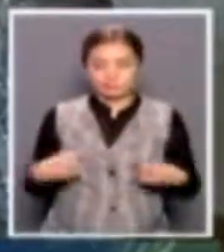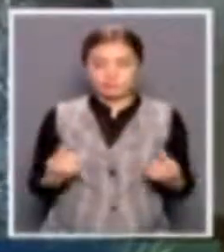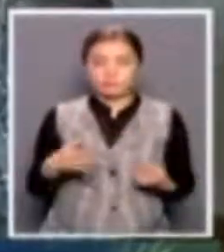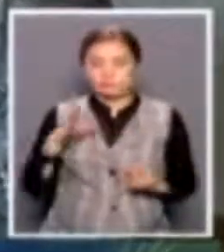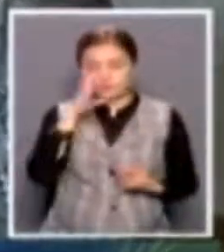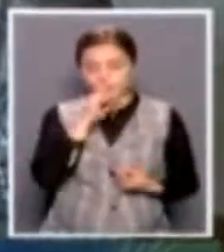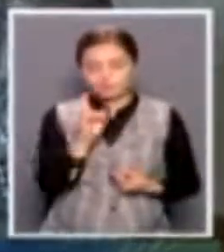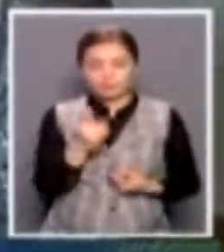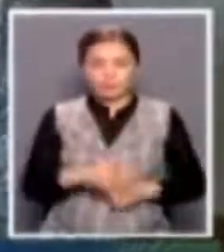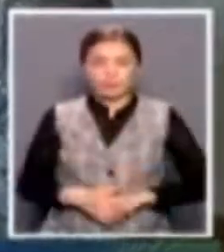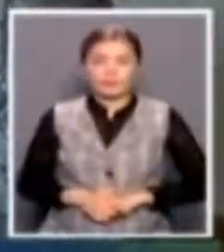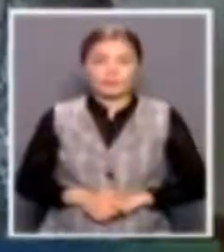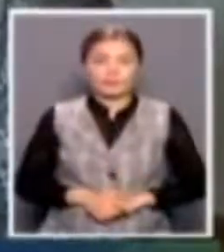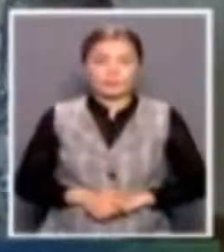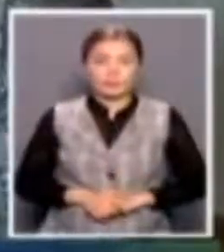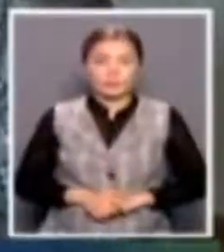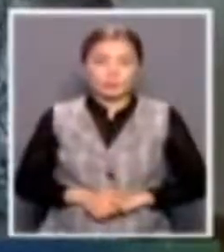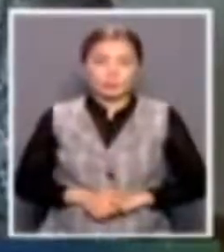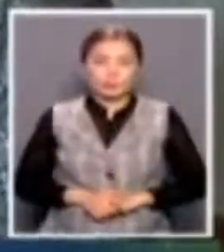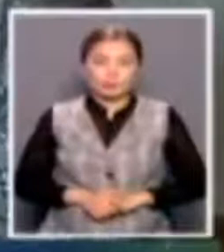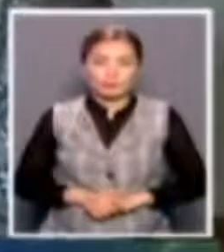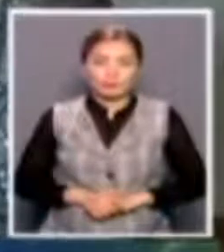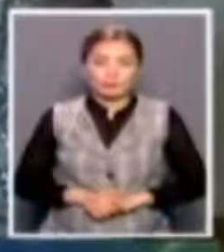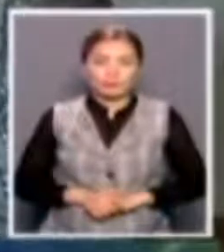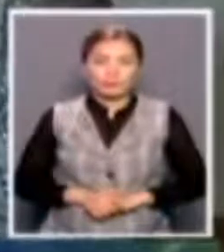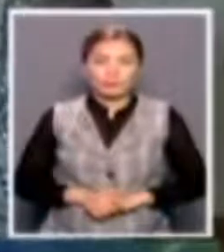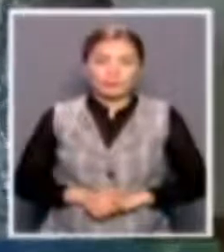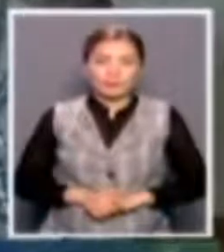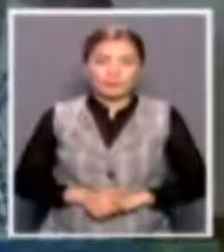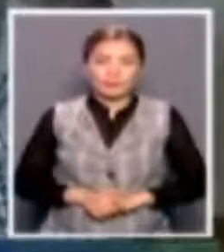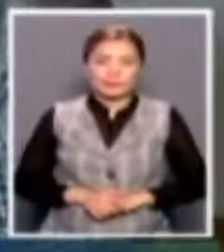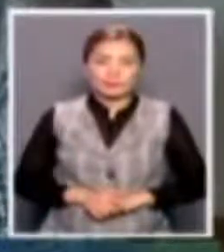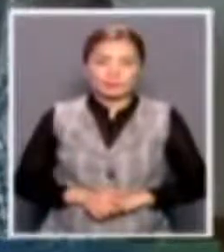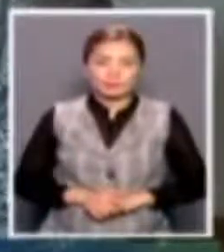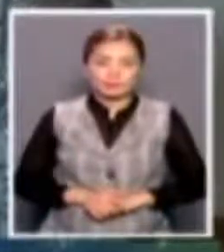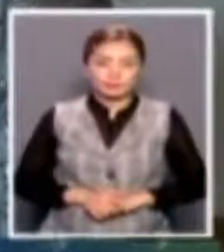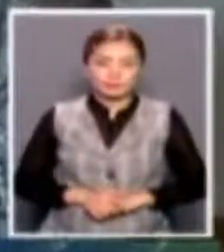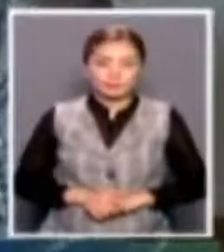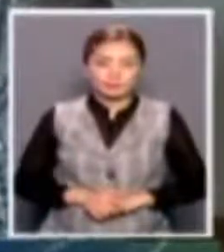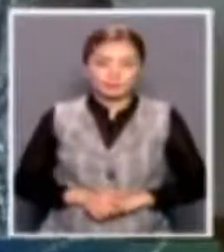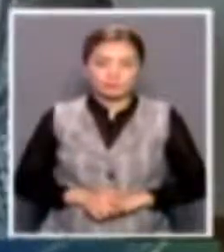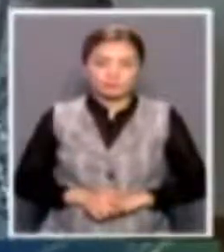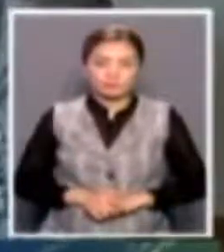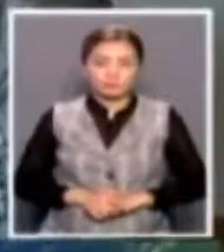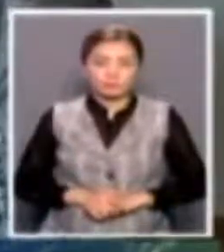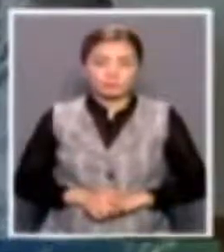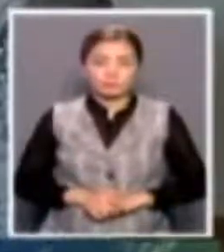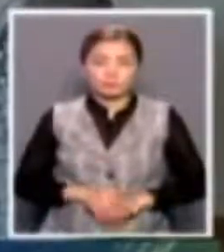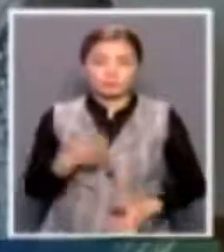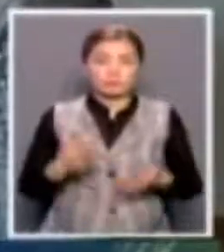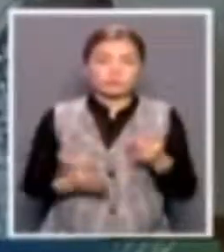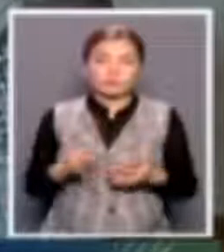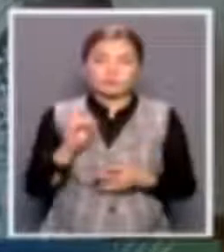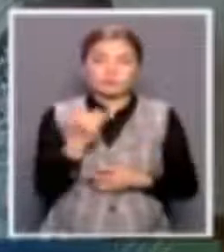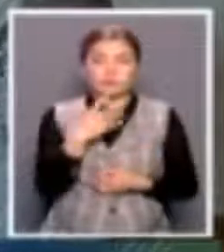со временем ребенок научится уважать, любить младших, ценить их, ухаживать. Если на